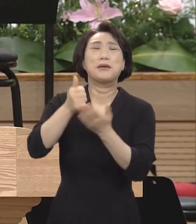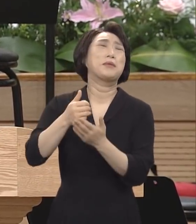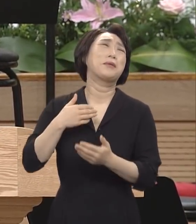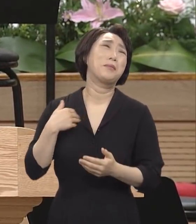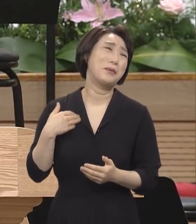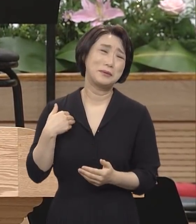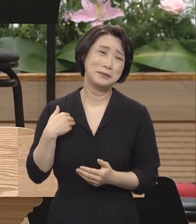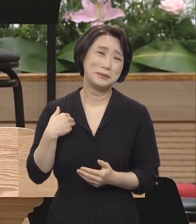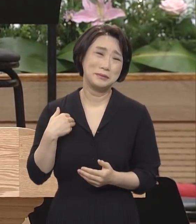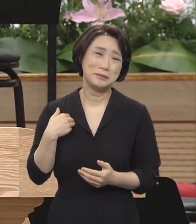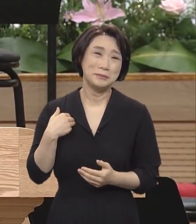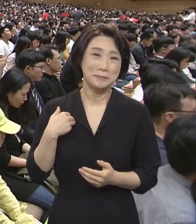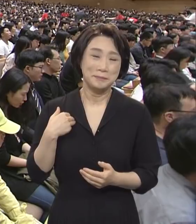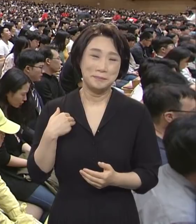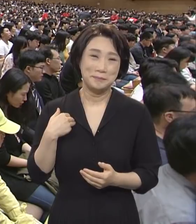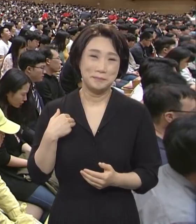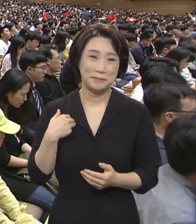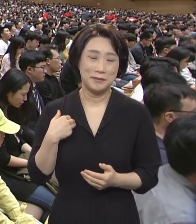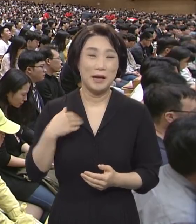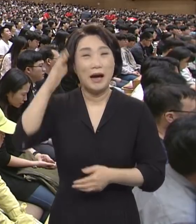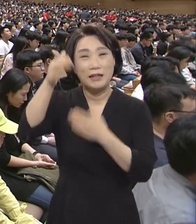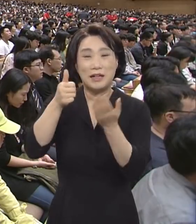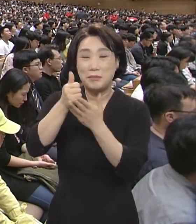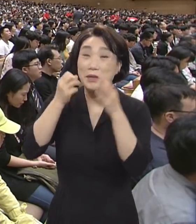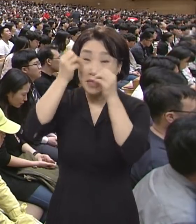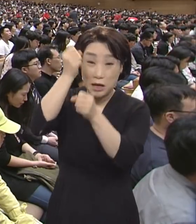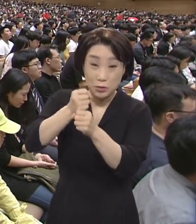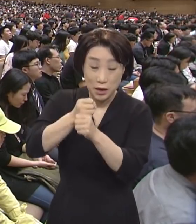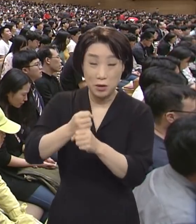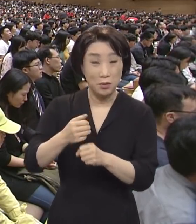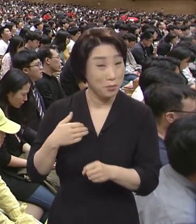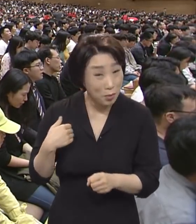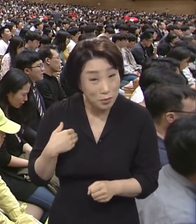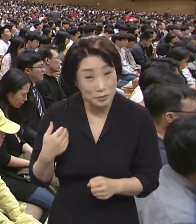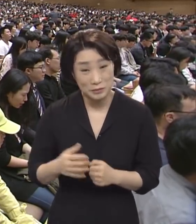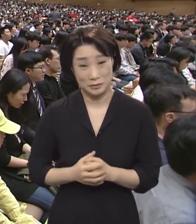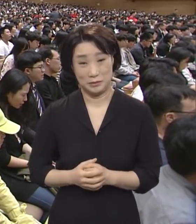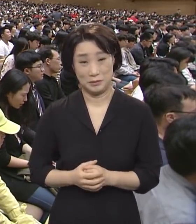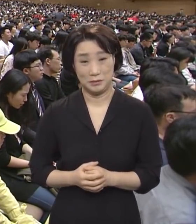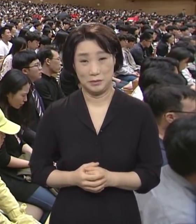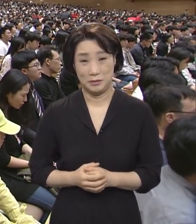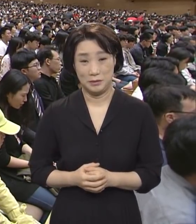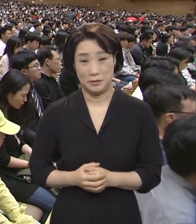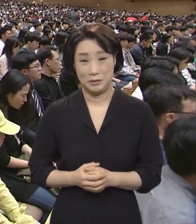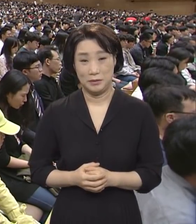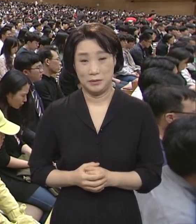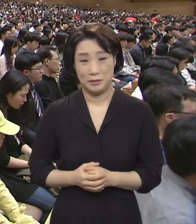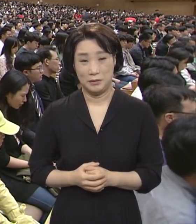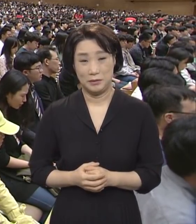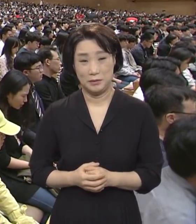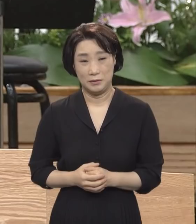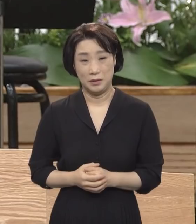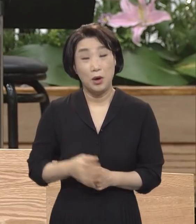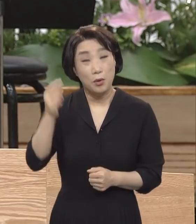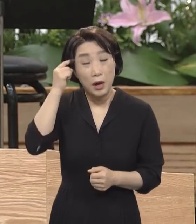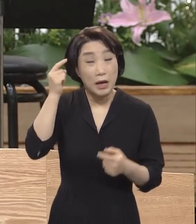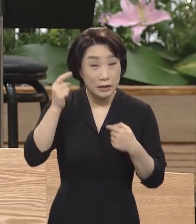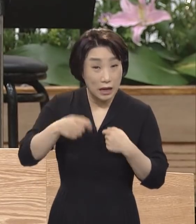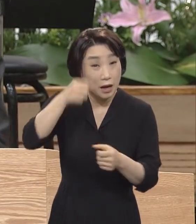모르는 하나님이 창조하신 것을 모르는 왜